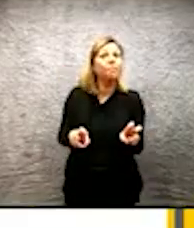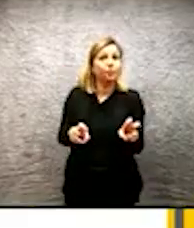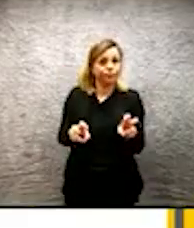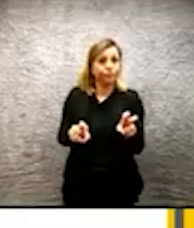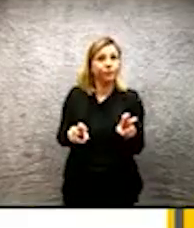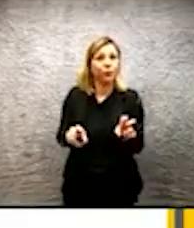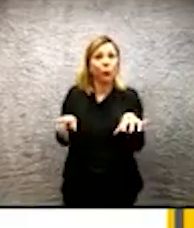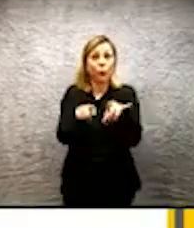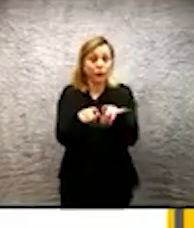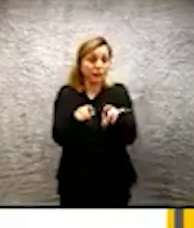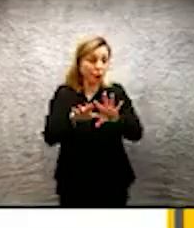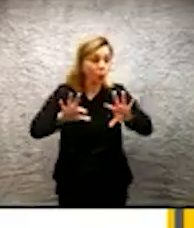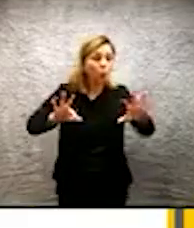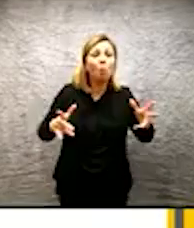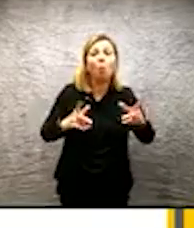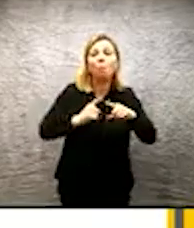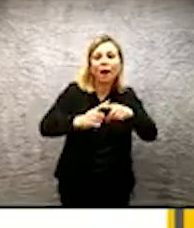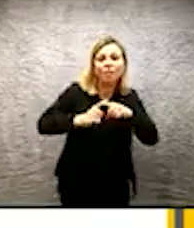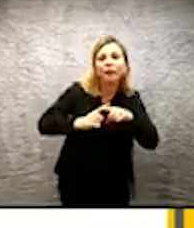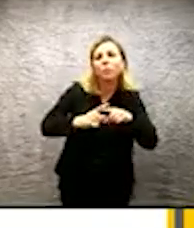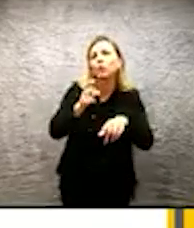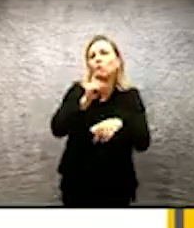été présenté tout à l'heure.